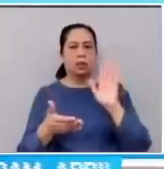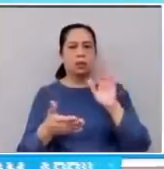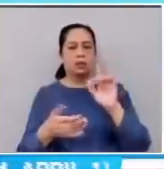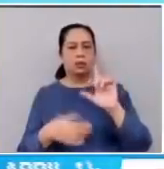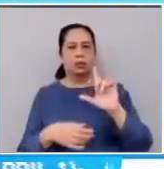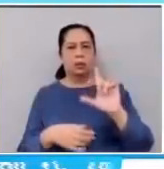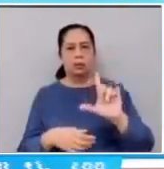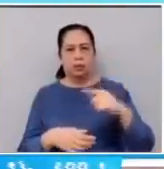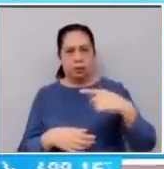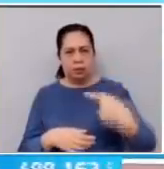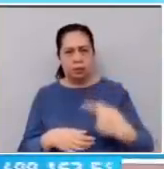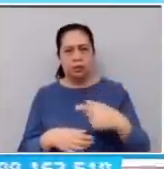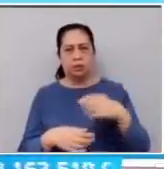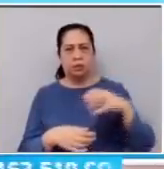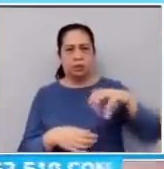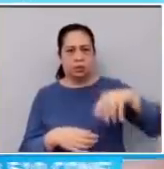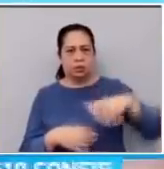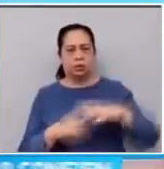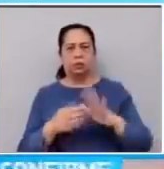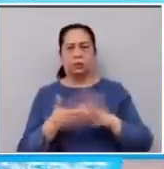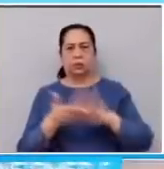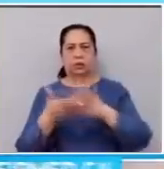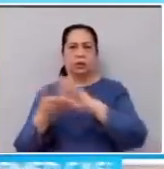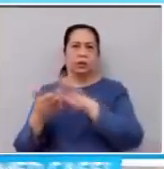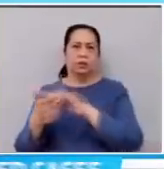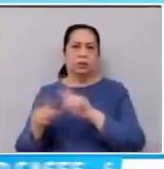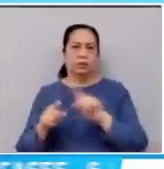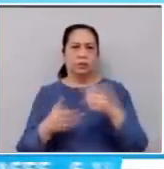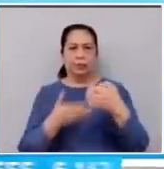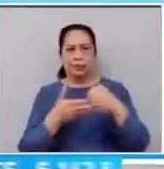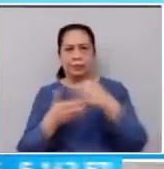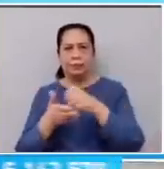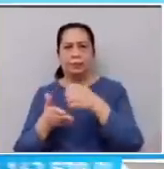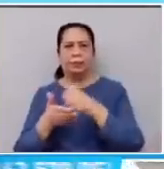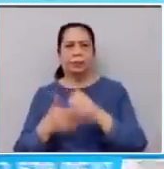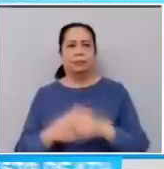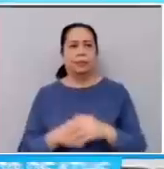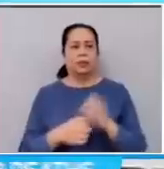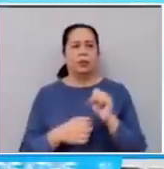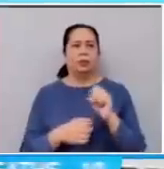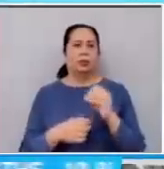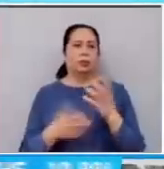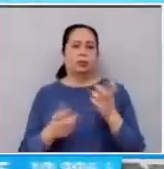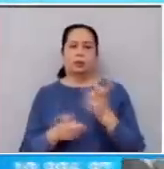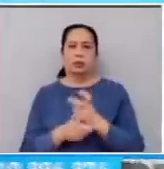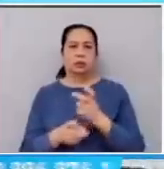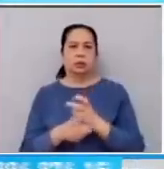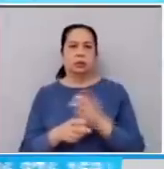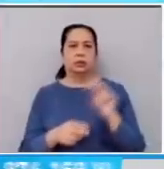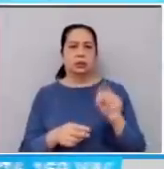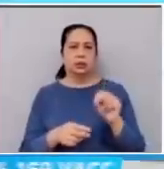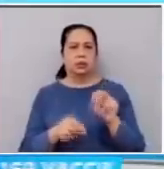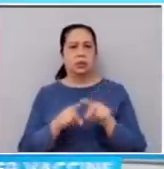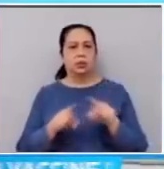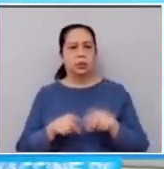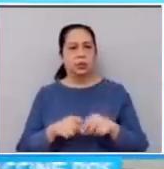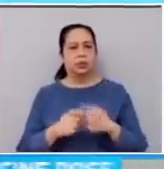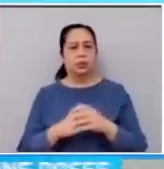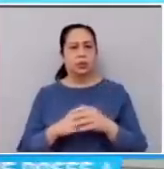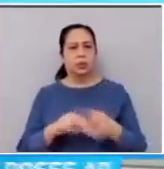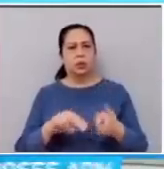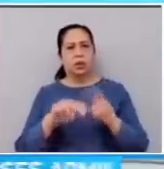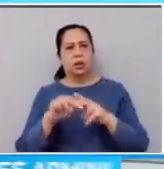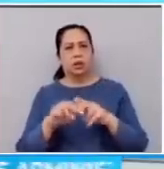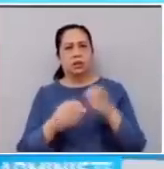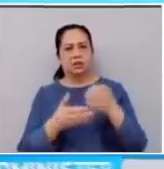halos nagmamahalan na din po yung mga bilihin. Kaya mahirap po. Kailangan din po itaas yung bilihin kasi